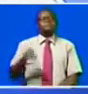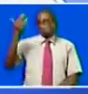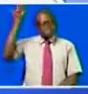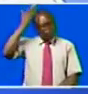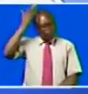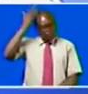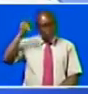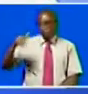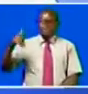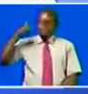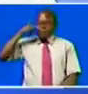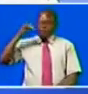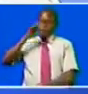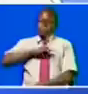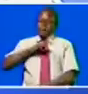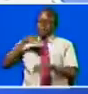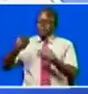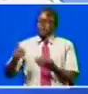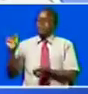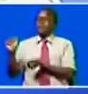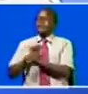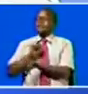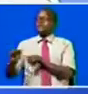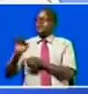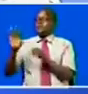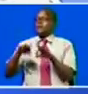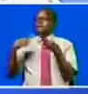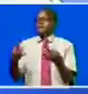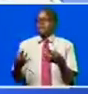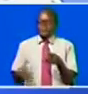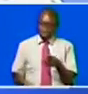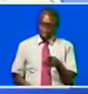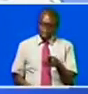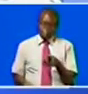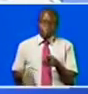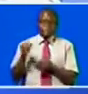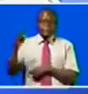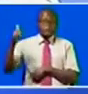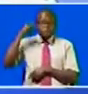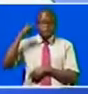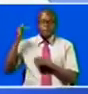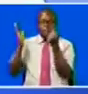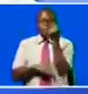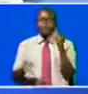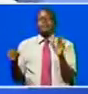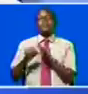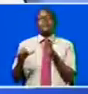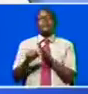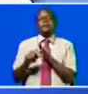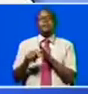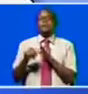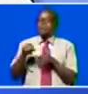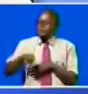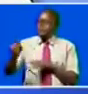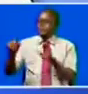simu imekuletea faida ama imekuletea hasara kwa mahusiano yako ama kwa ndoa yako? Manake kama simu inaleta huzuni kwa nyumba yako, basi wewe mwenyewe ndio uko